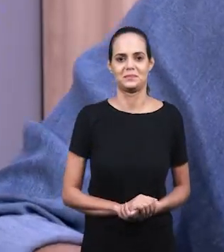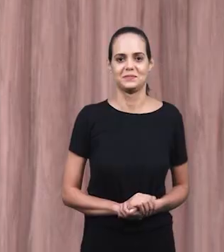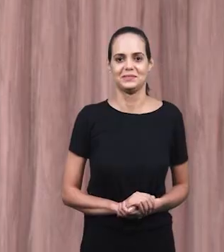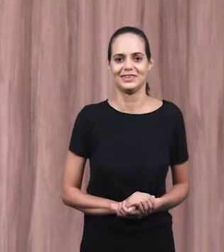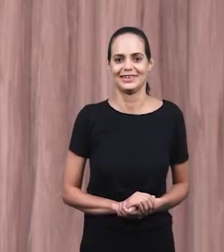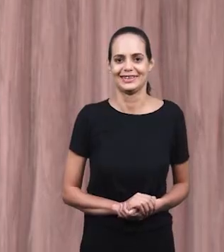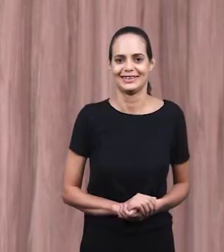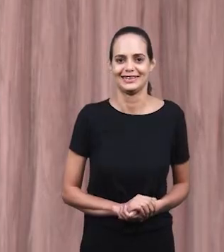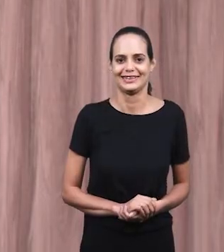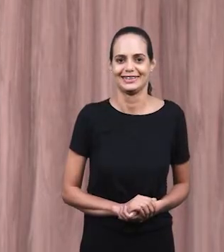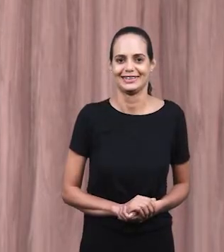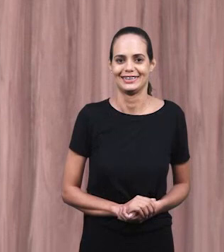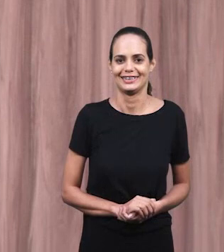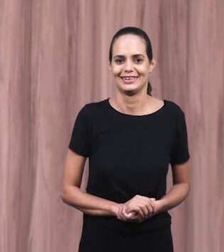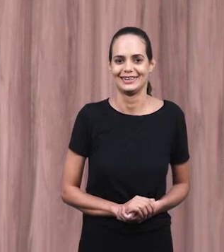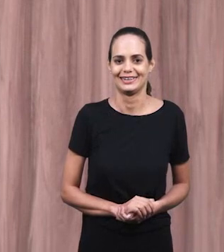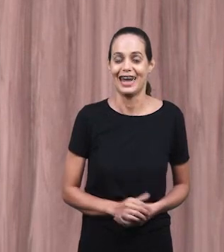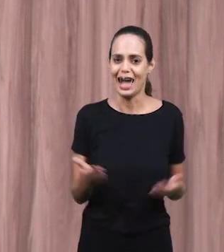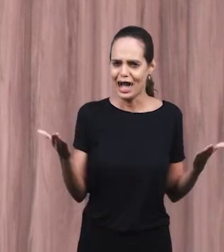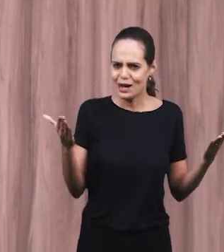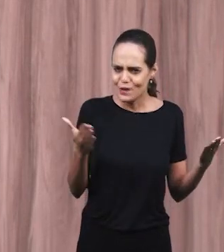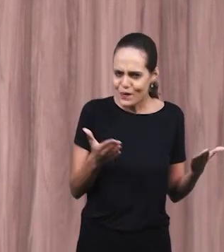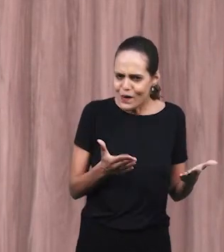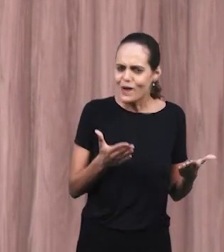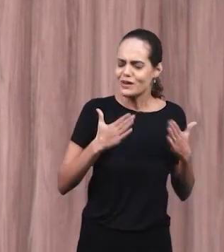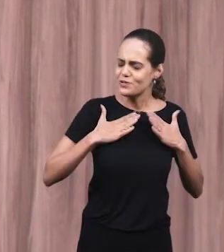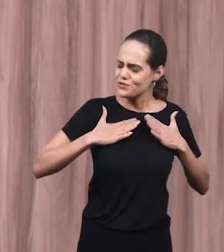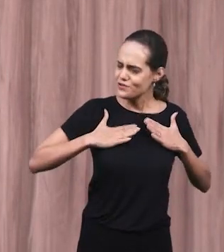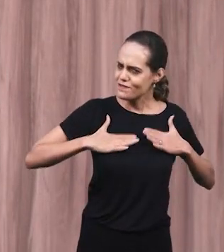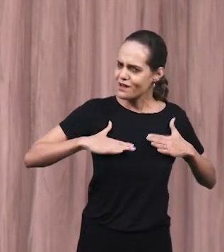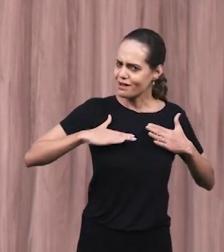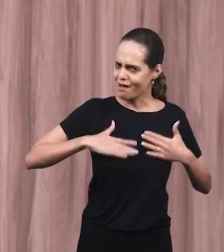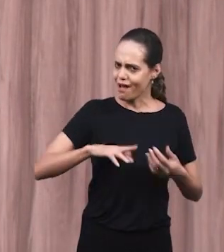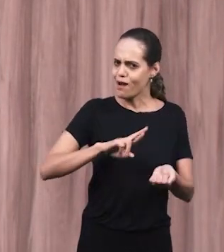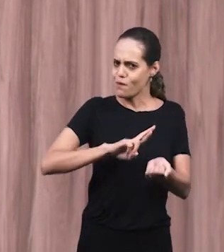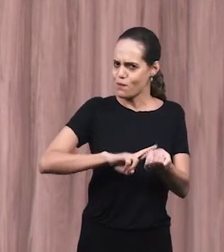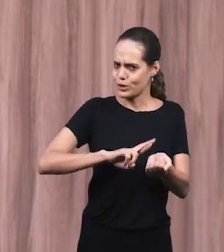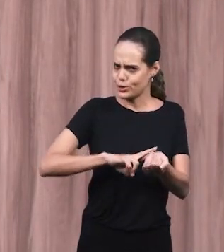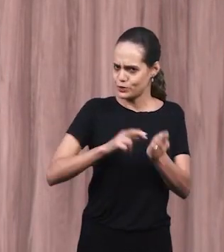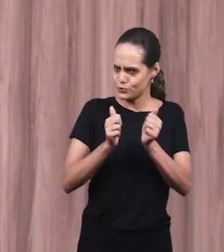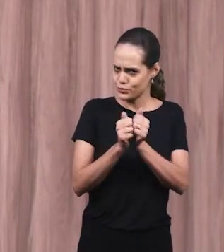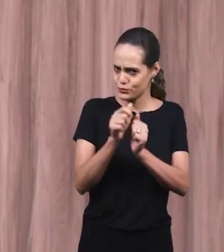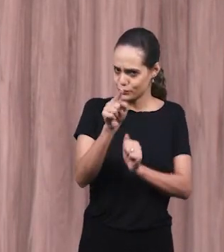Je vais faire cette première fois doucement le rythme.